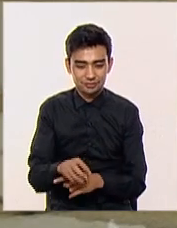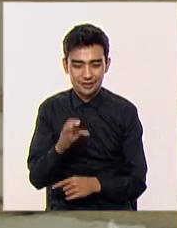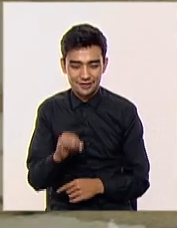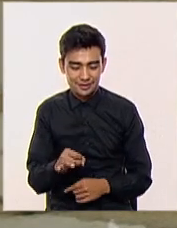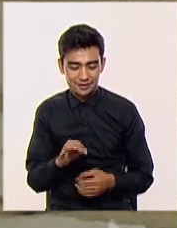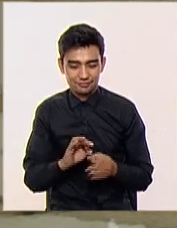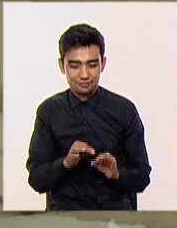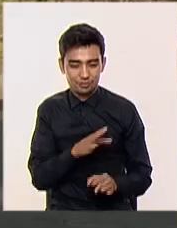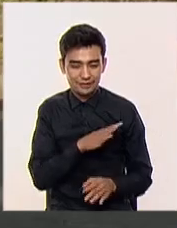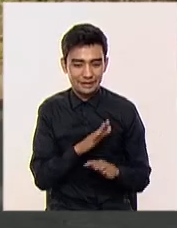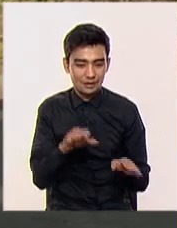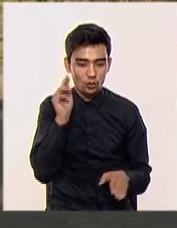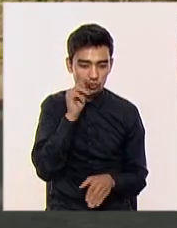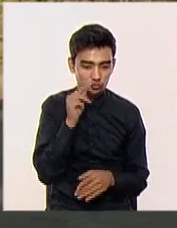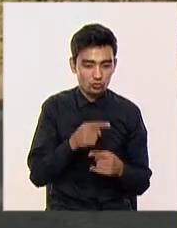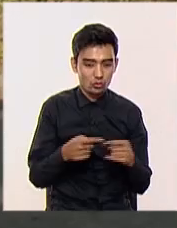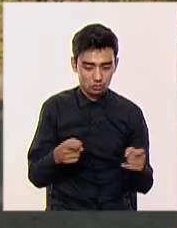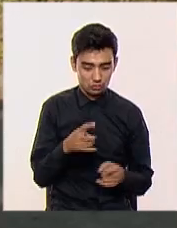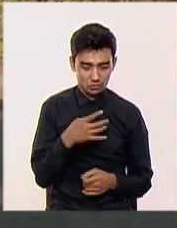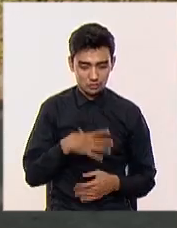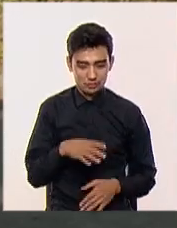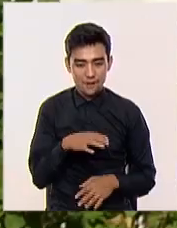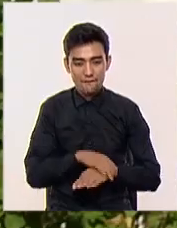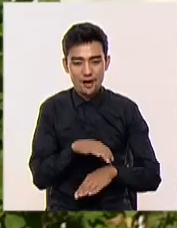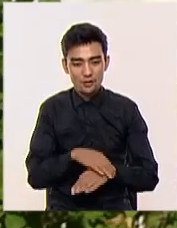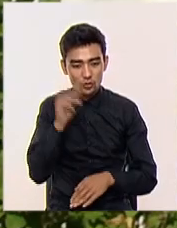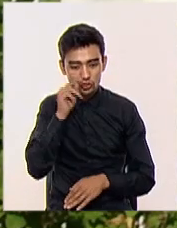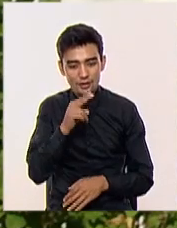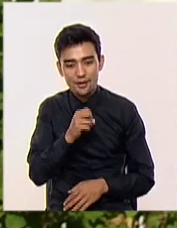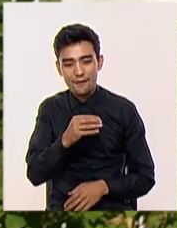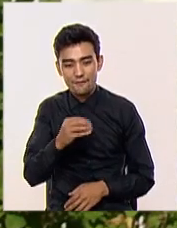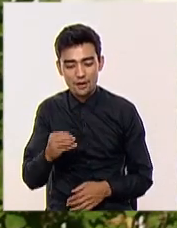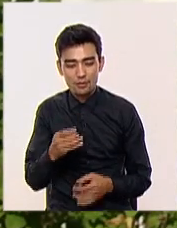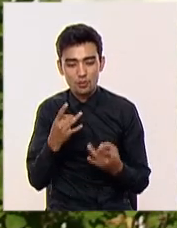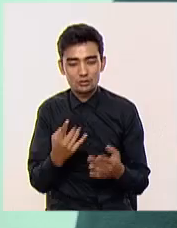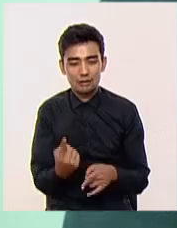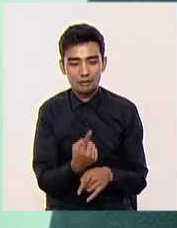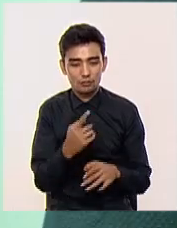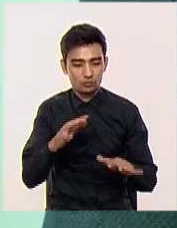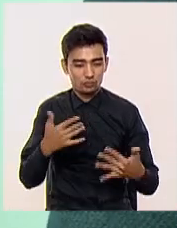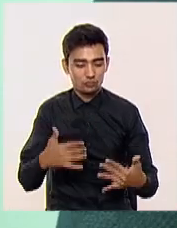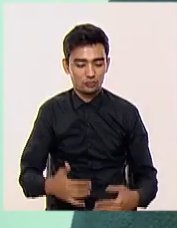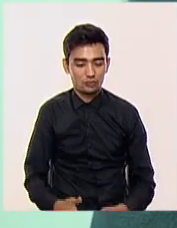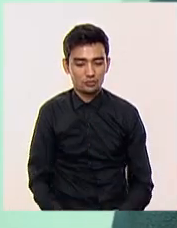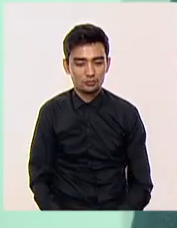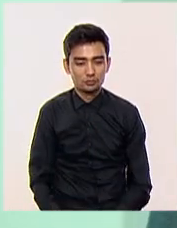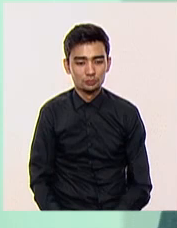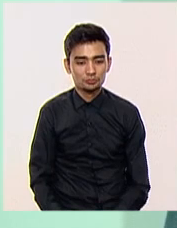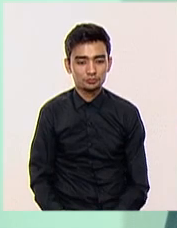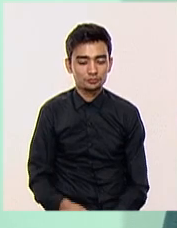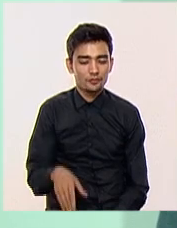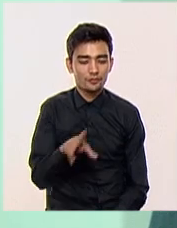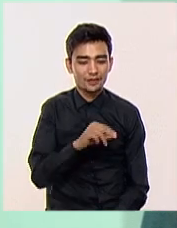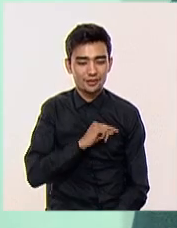информацию о том, что дети учились в гостинице, а факт обучения в кафе был лишь один. Все